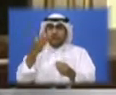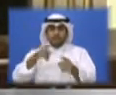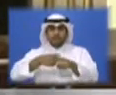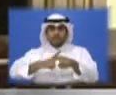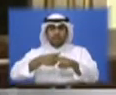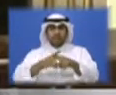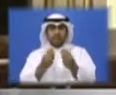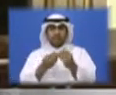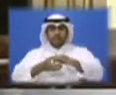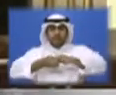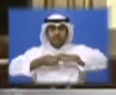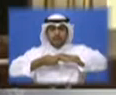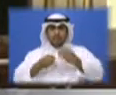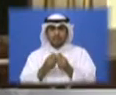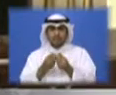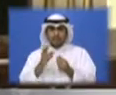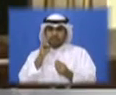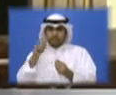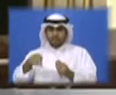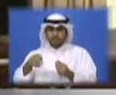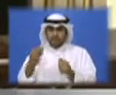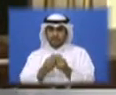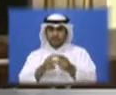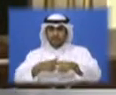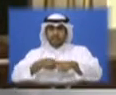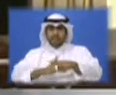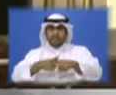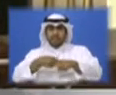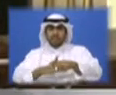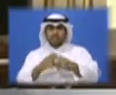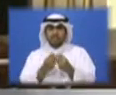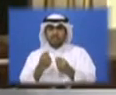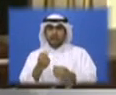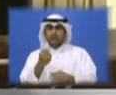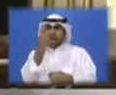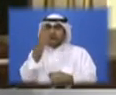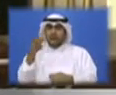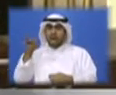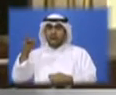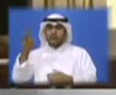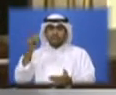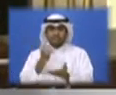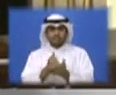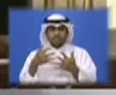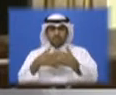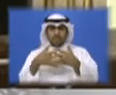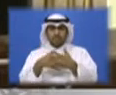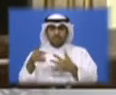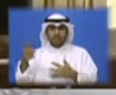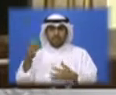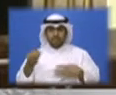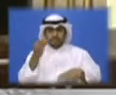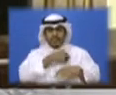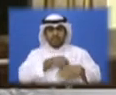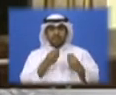في دخول الصناعيين تقريبا ما يقارب 1000 تقريبا صاحب عمل في الاستفادة من أيضا